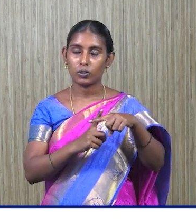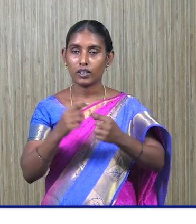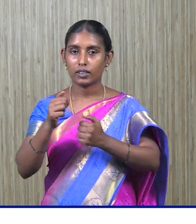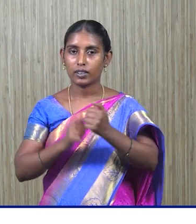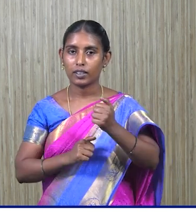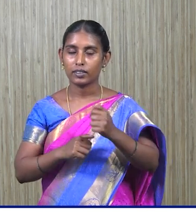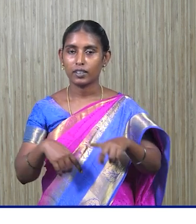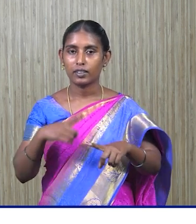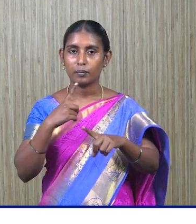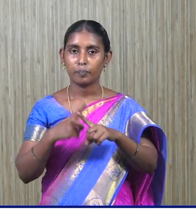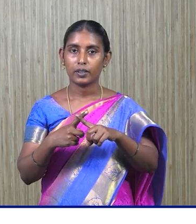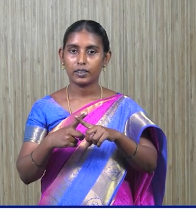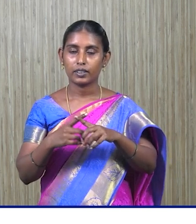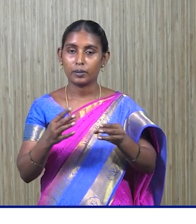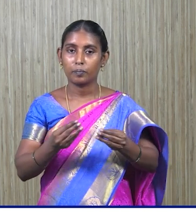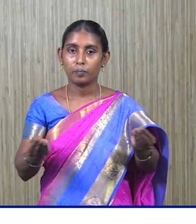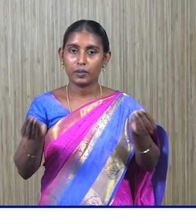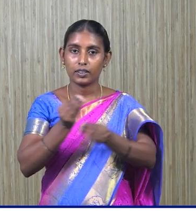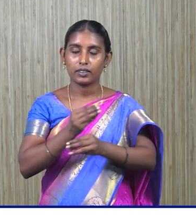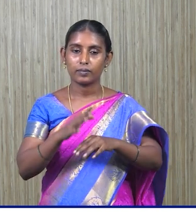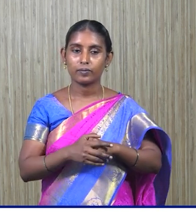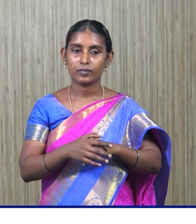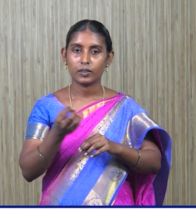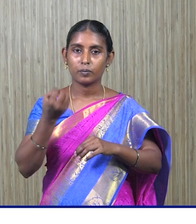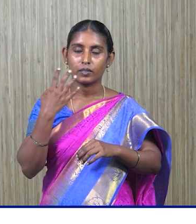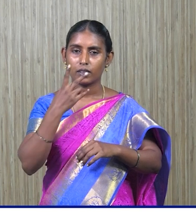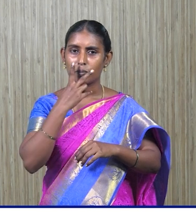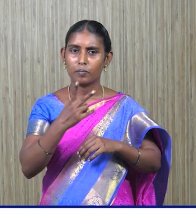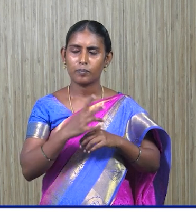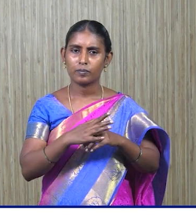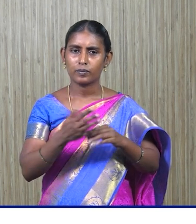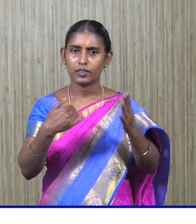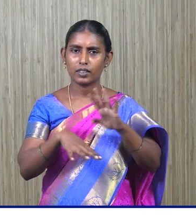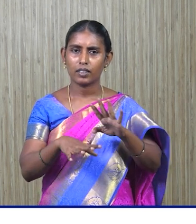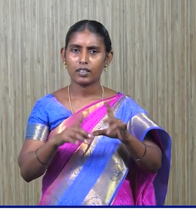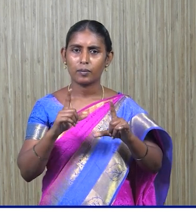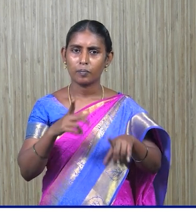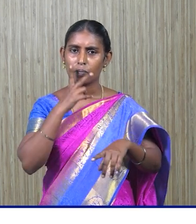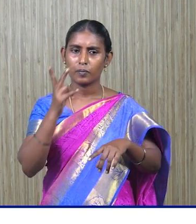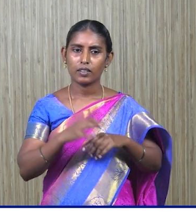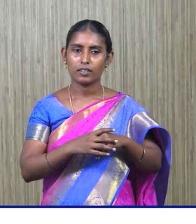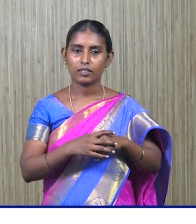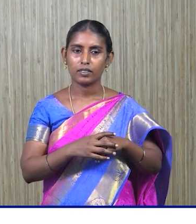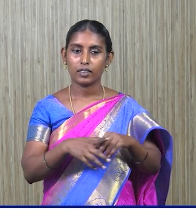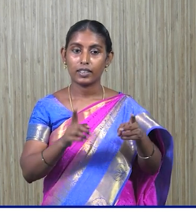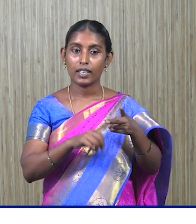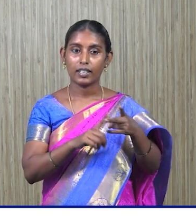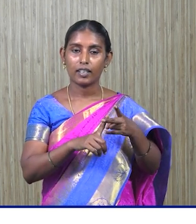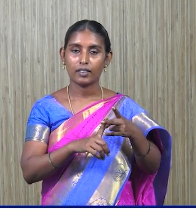மீதான பெருக்கலின் பங்கீட்டு பண்பு. இப்போ இந்த மேற்கண்ட அமைப்பிலிருந்து நாம் பின்வரும் சமன்பாட்டை குறித்து கொள்கின்றோம். 2வது சமன்பாடு